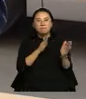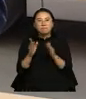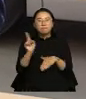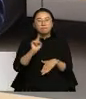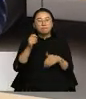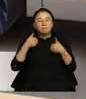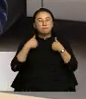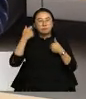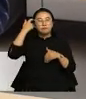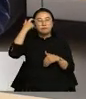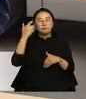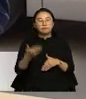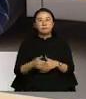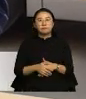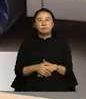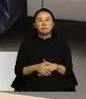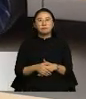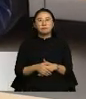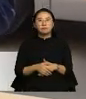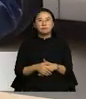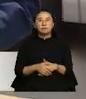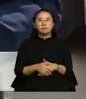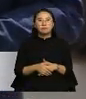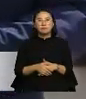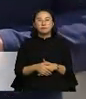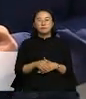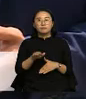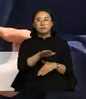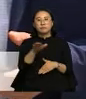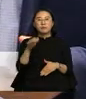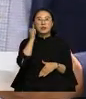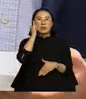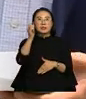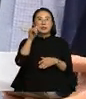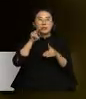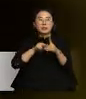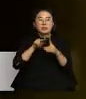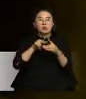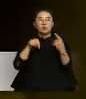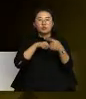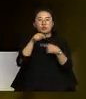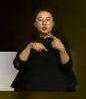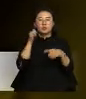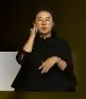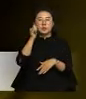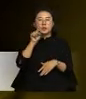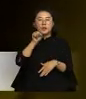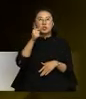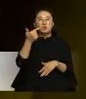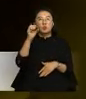또 어떤 방법이 필요한지 좀 가르쳐 주세요. 네, 저희가 콜센터를 운영하고 있습니다. 전화번호는